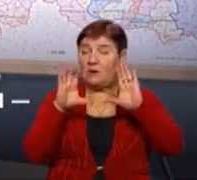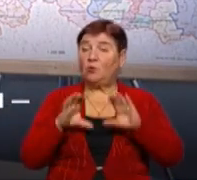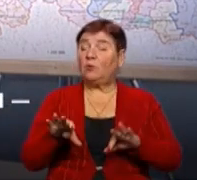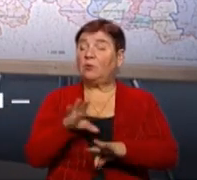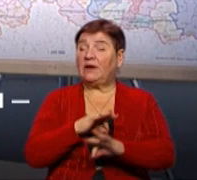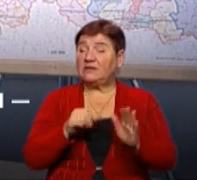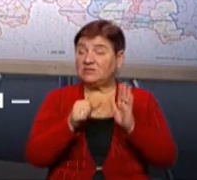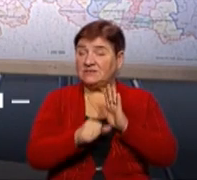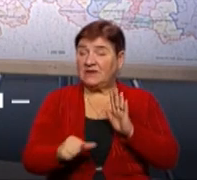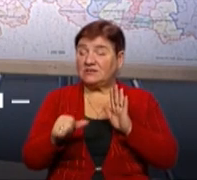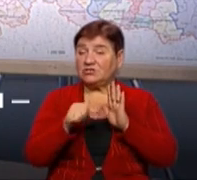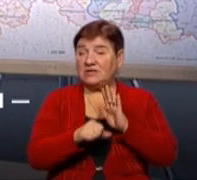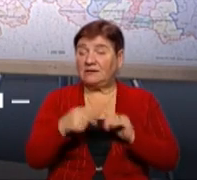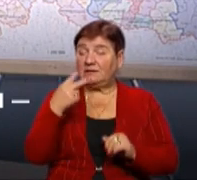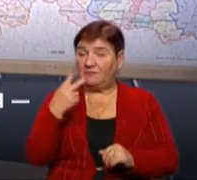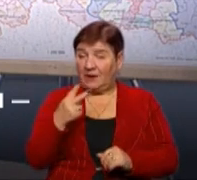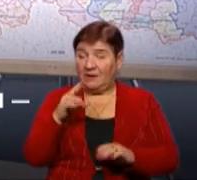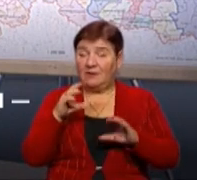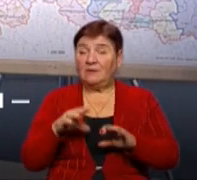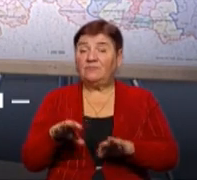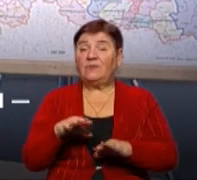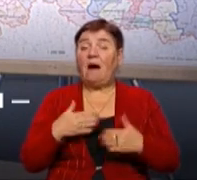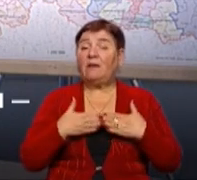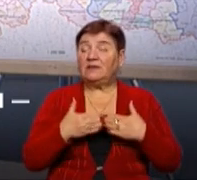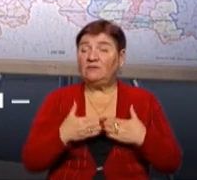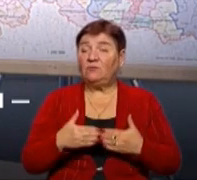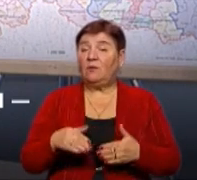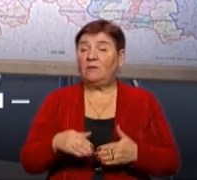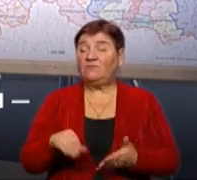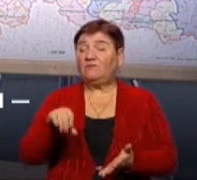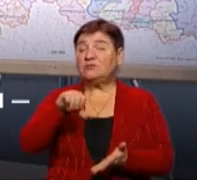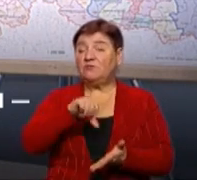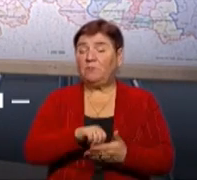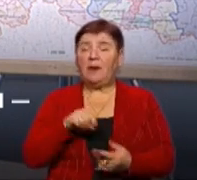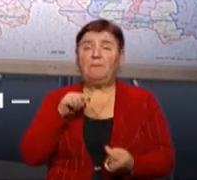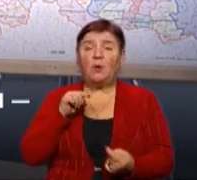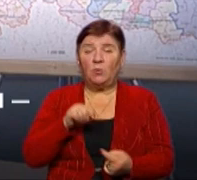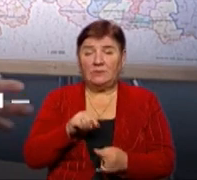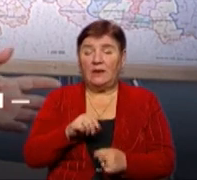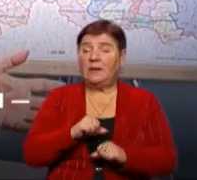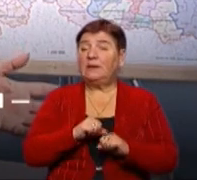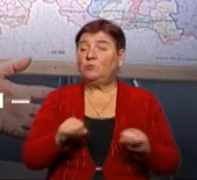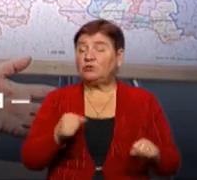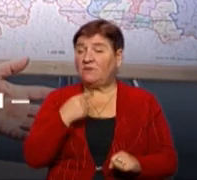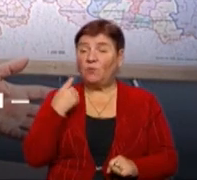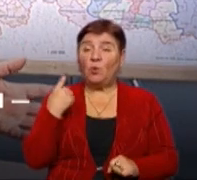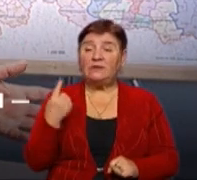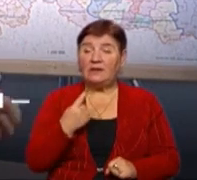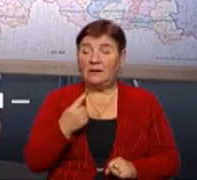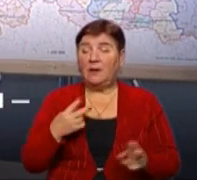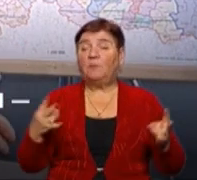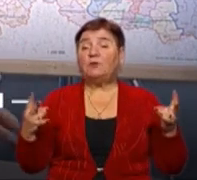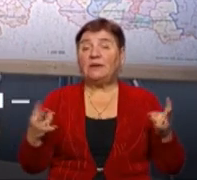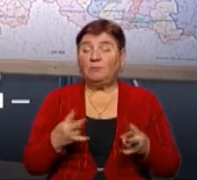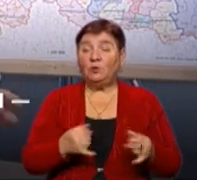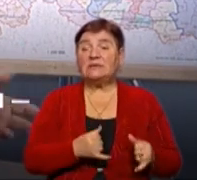законопроект 6062, і Асоціація міст України активно виступає проти цього, тому що не можна в один,